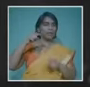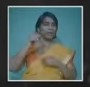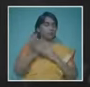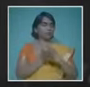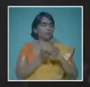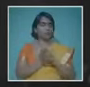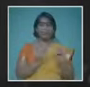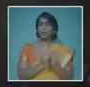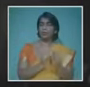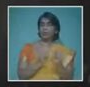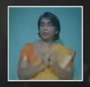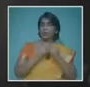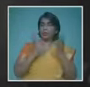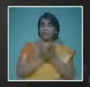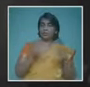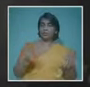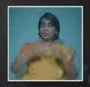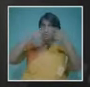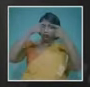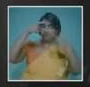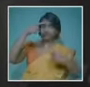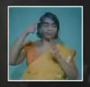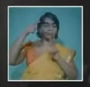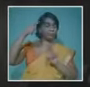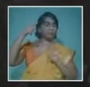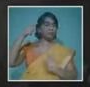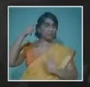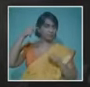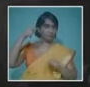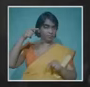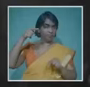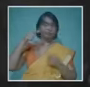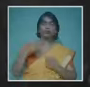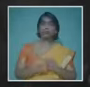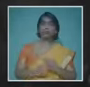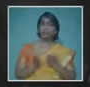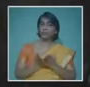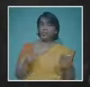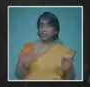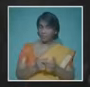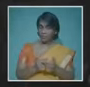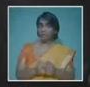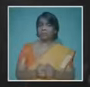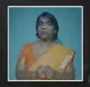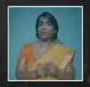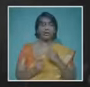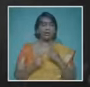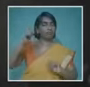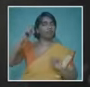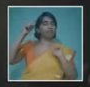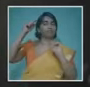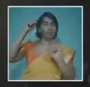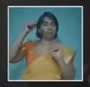සේවාවන් සපයන වරායවල් අතරින් 24 වන ස්ථානයේ ඉන්න වරායවල් වලින් 13 වන